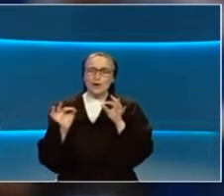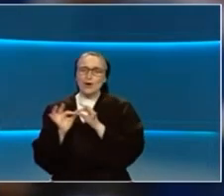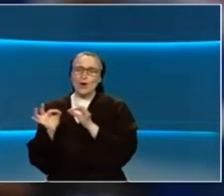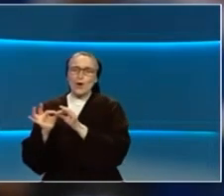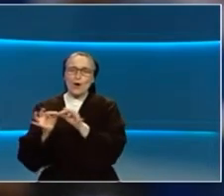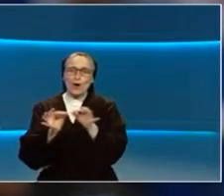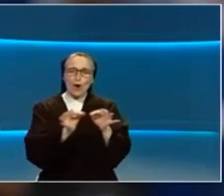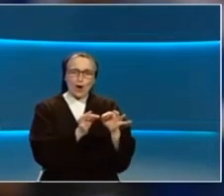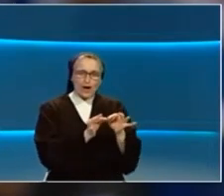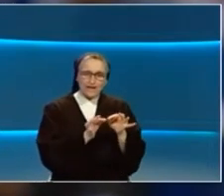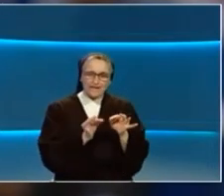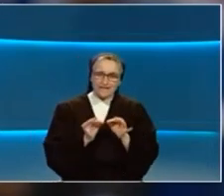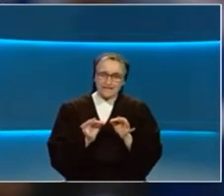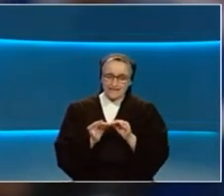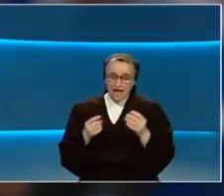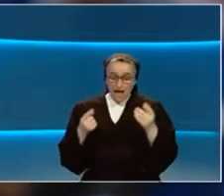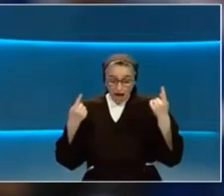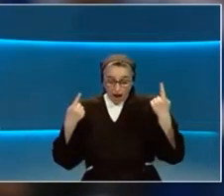letitiam.